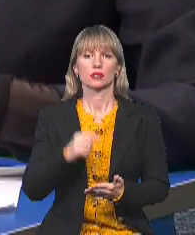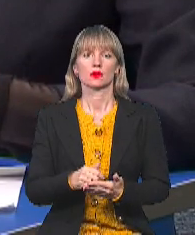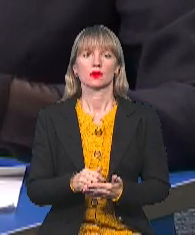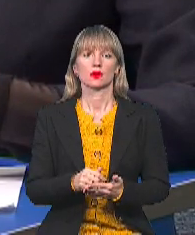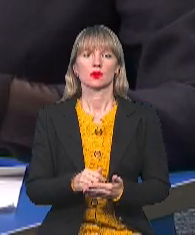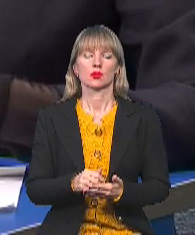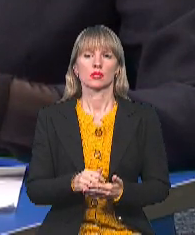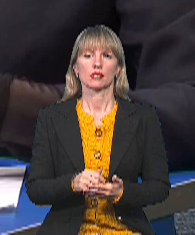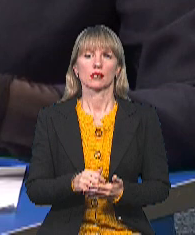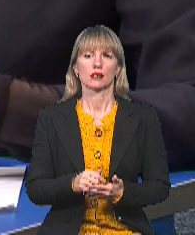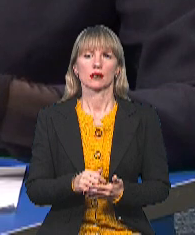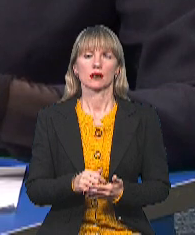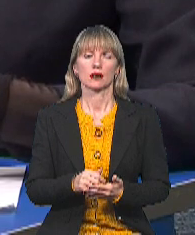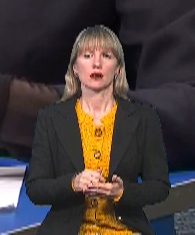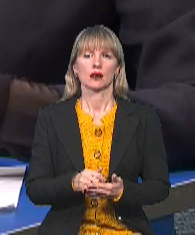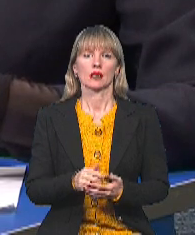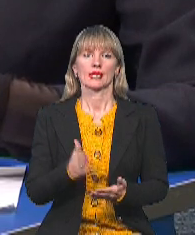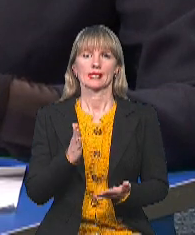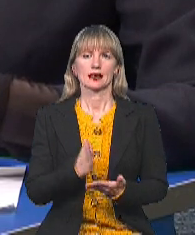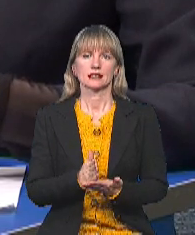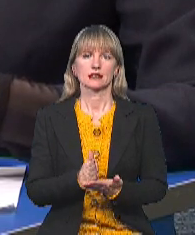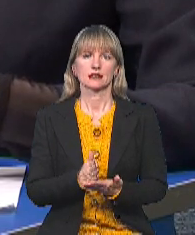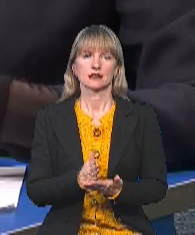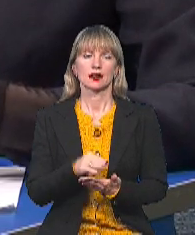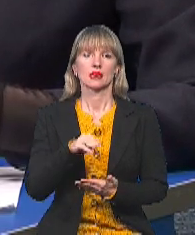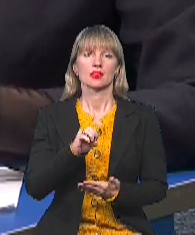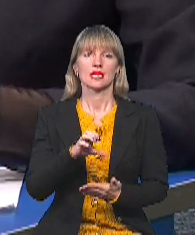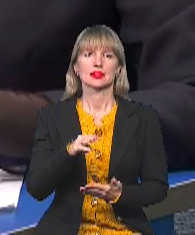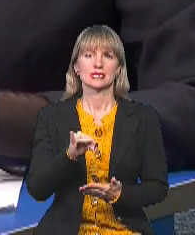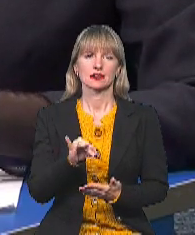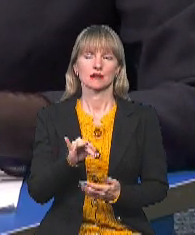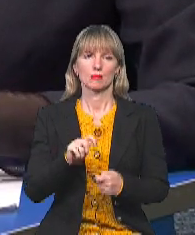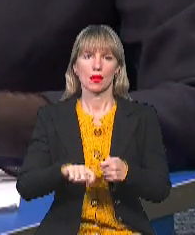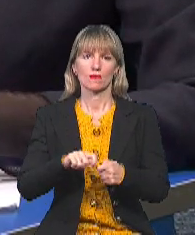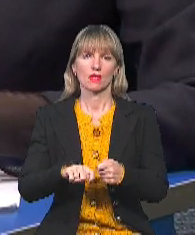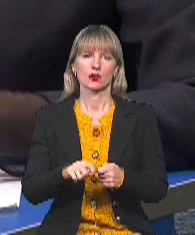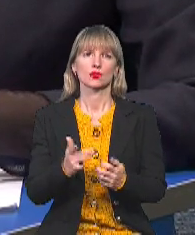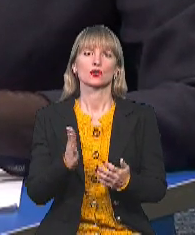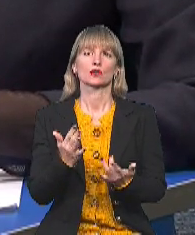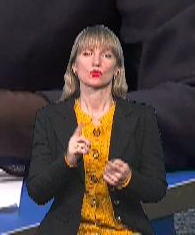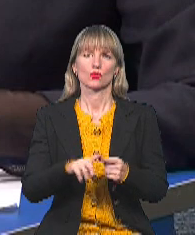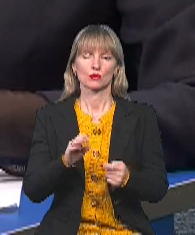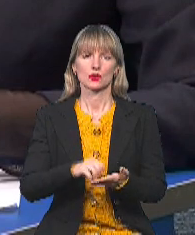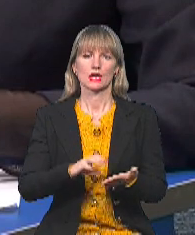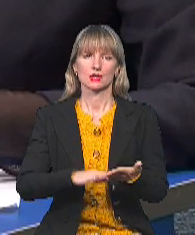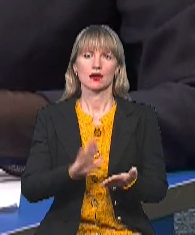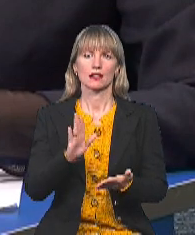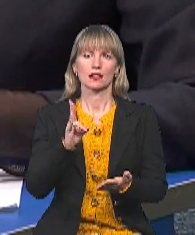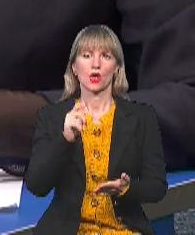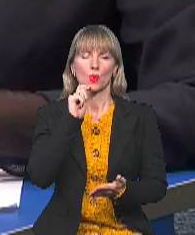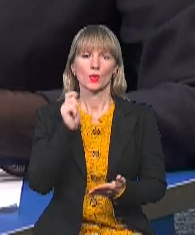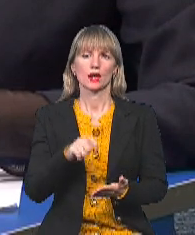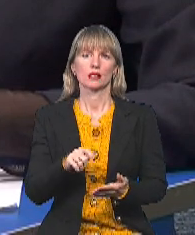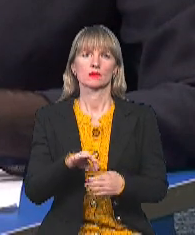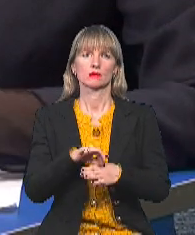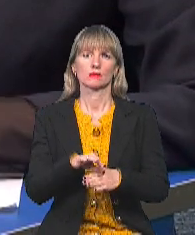делать колоноскопию. Значит, есть тесты, которые, тест, кстати, скоро будет зарегистрирован на Украине, проходить